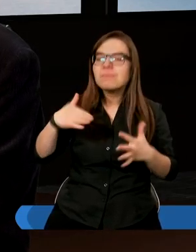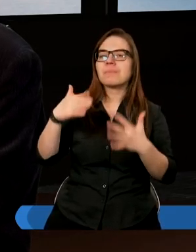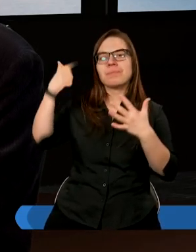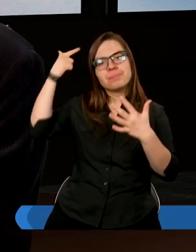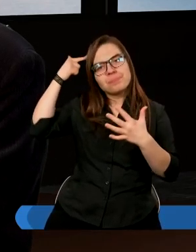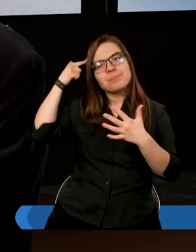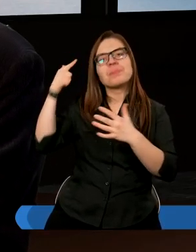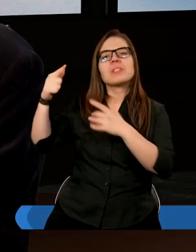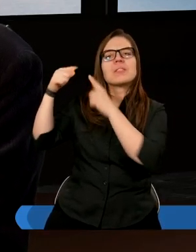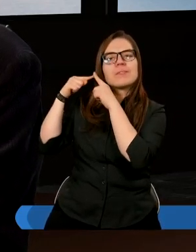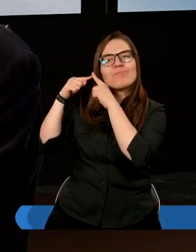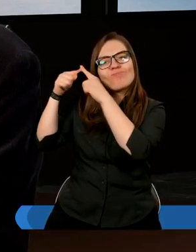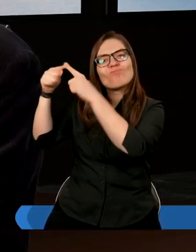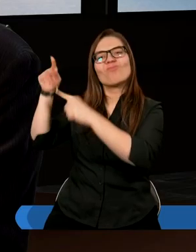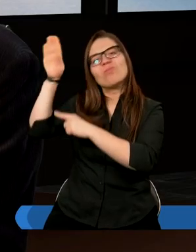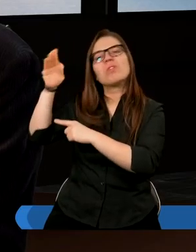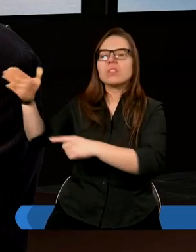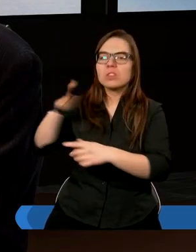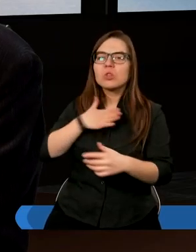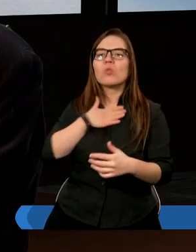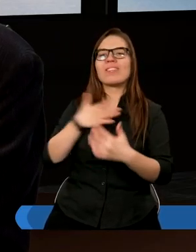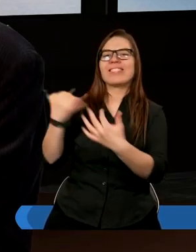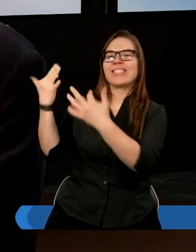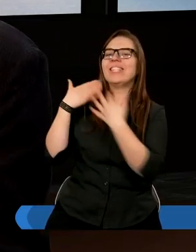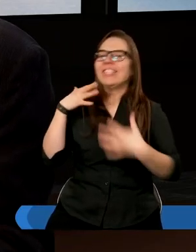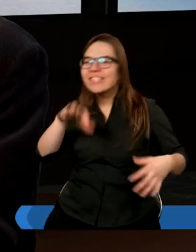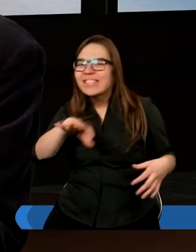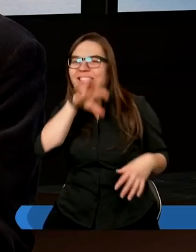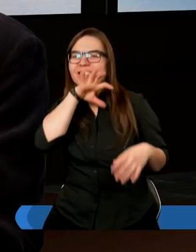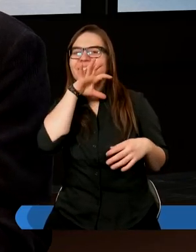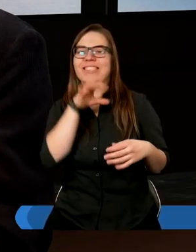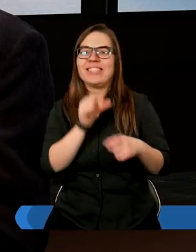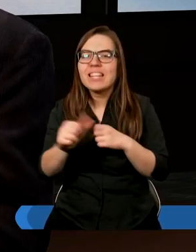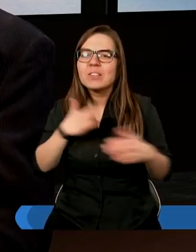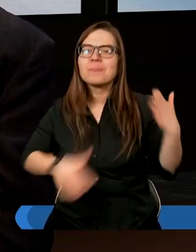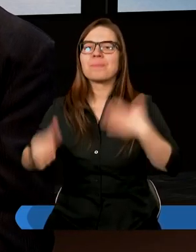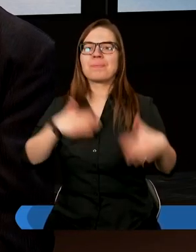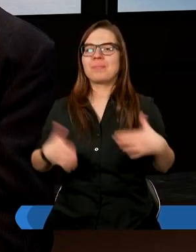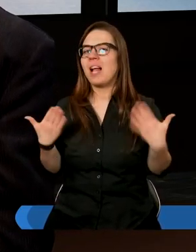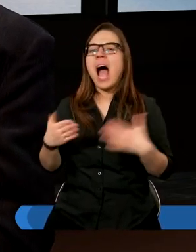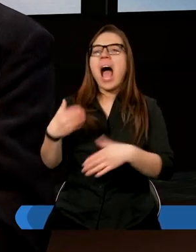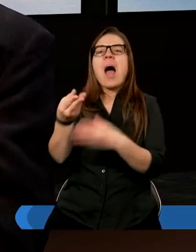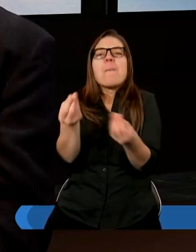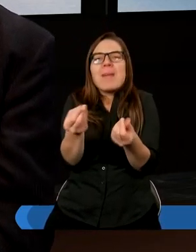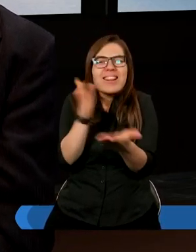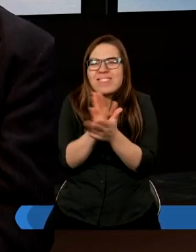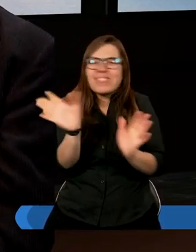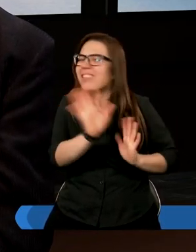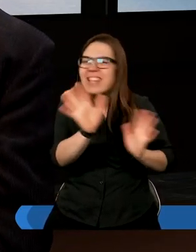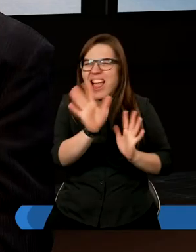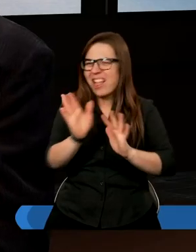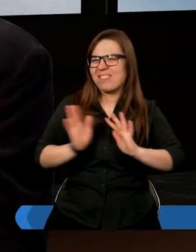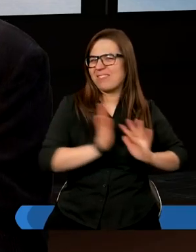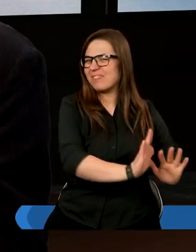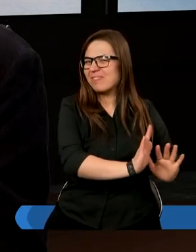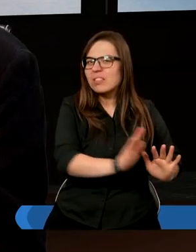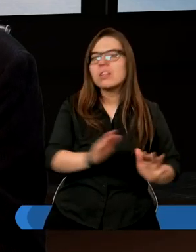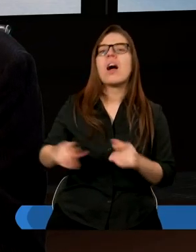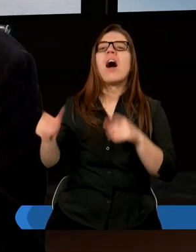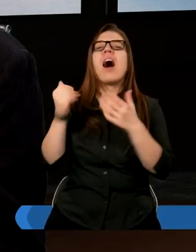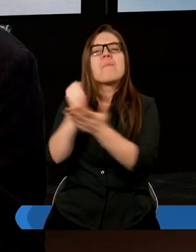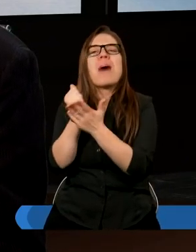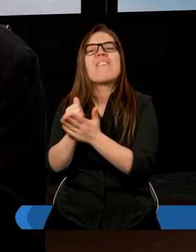podchodził do posiadanego dobra od Boga. I to nie tylko sprawy materialne, ale w sprawach duchowych